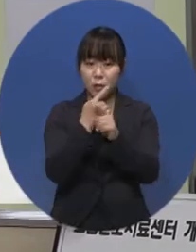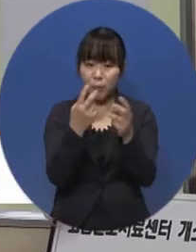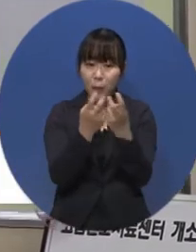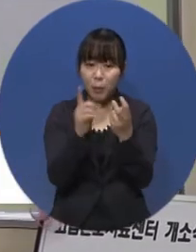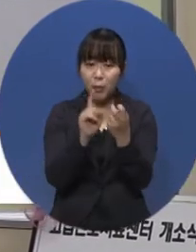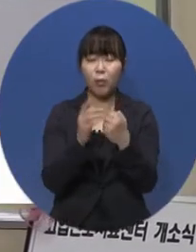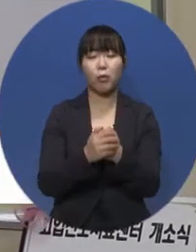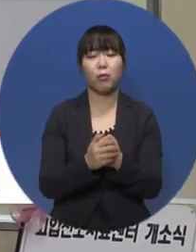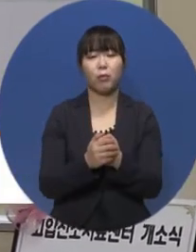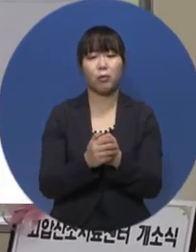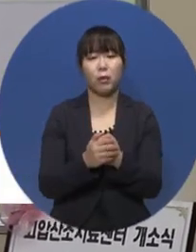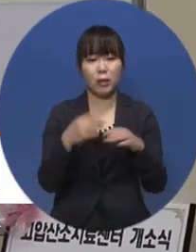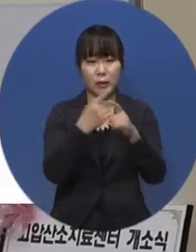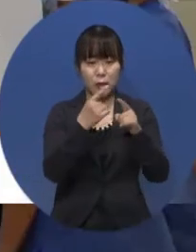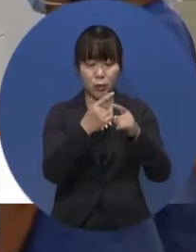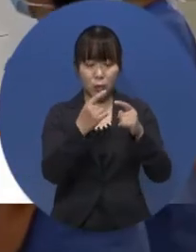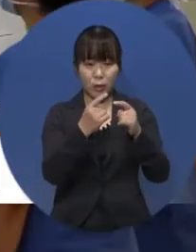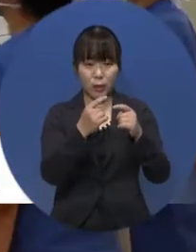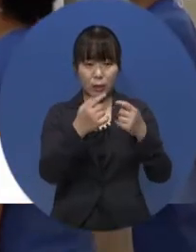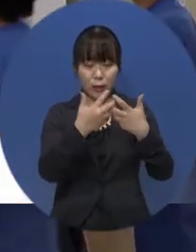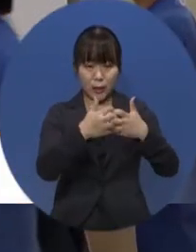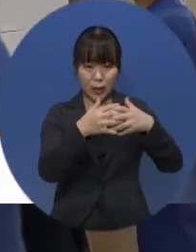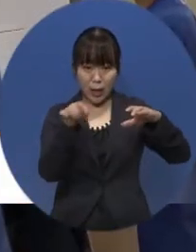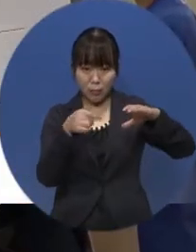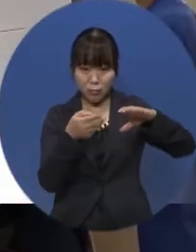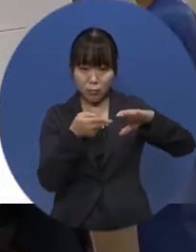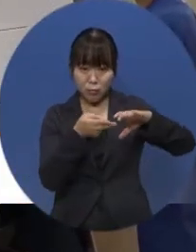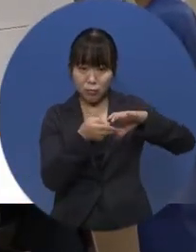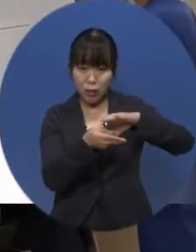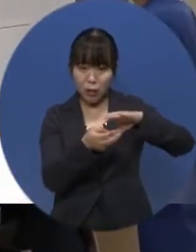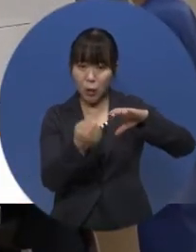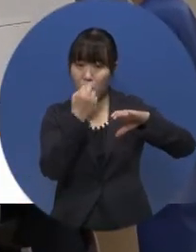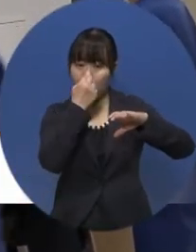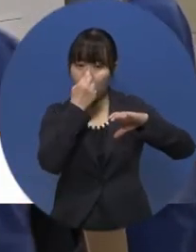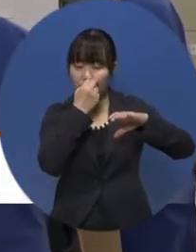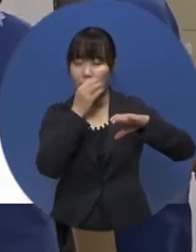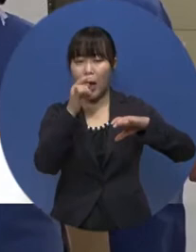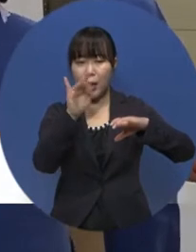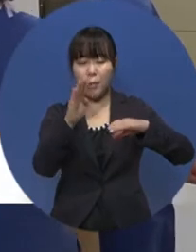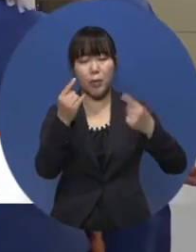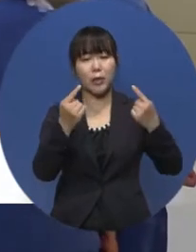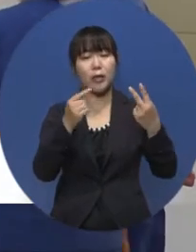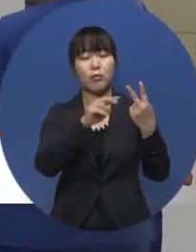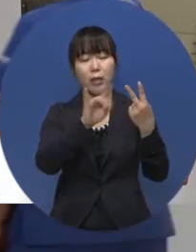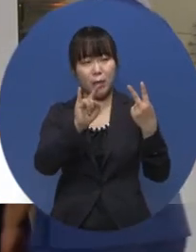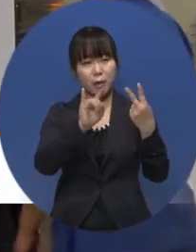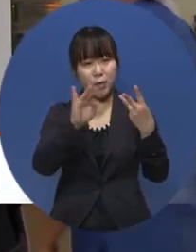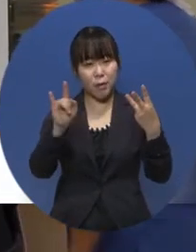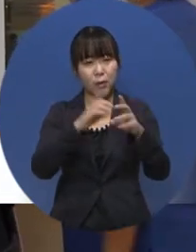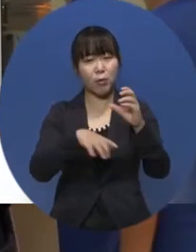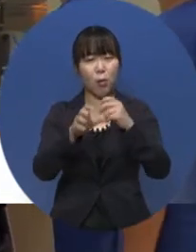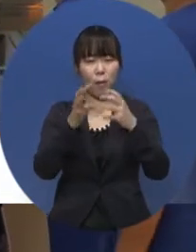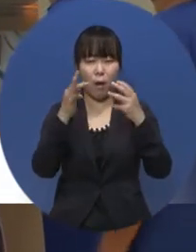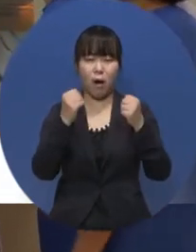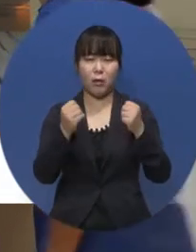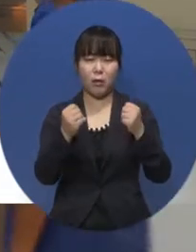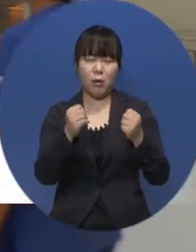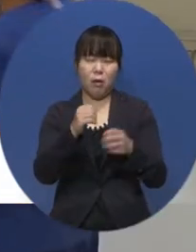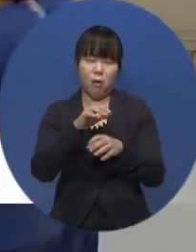고압산소치료요법은 치료기 안에서 대기압보다 2-3배가량 높은 고압산소를